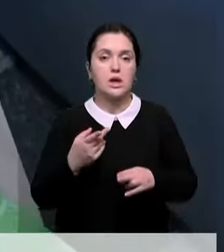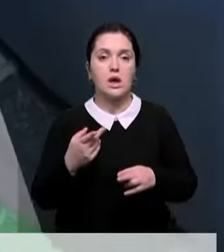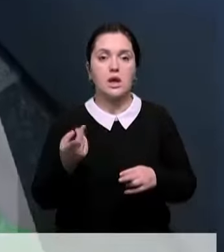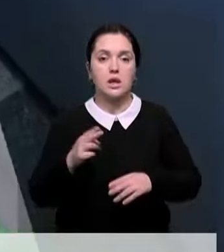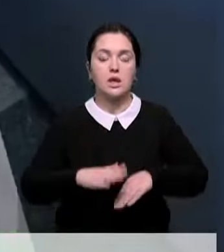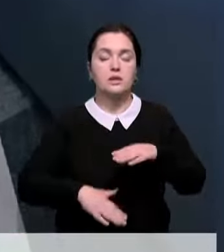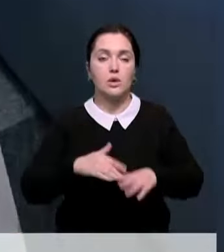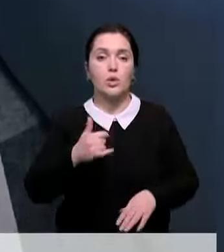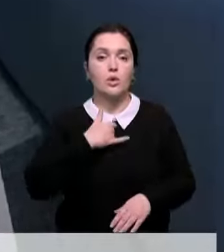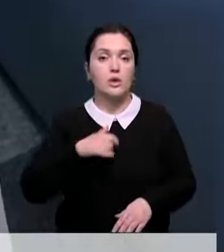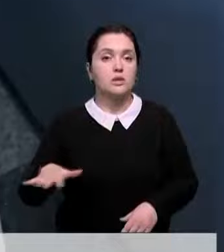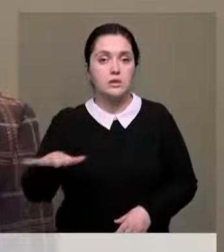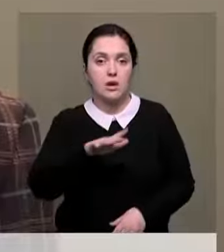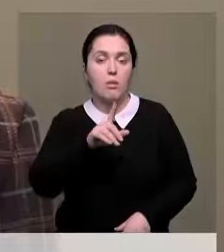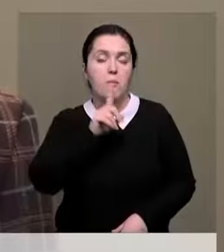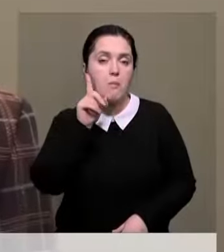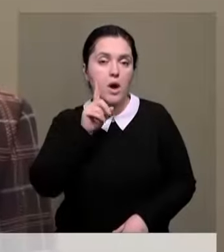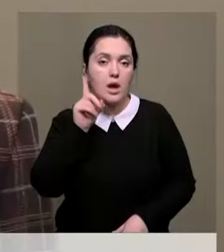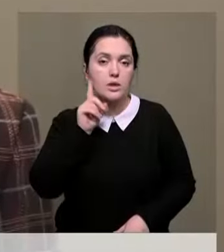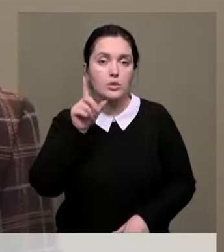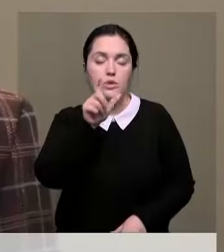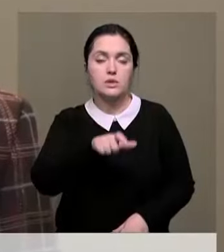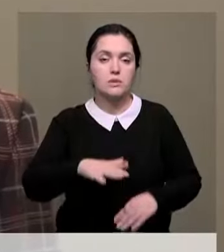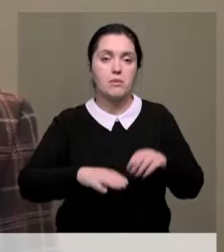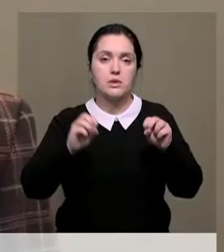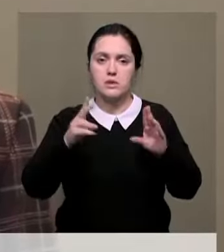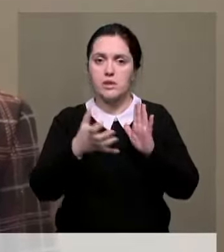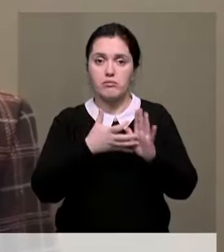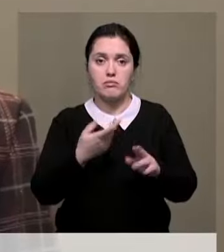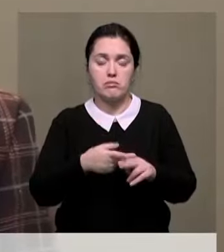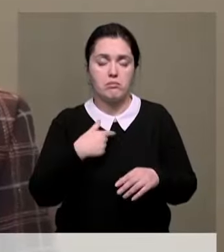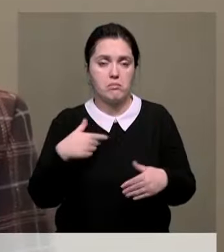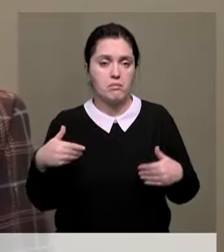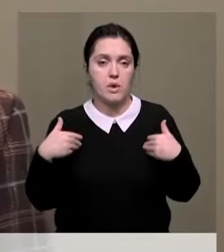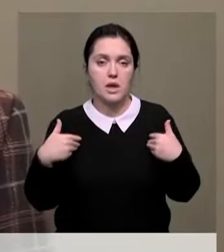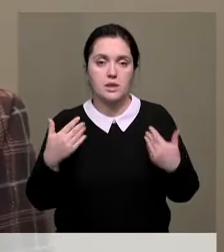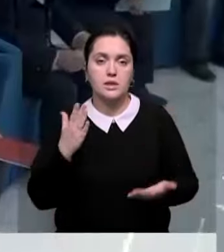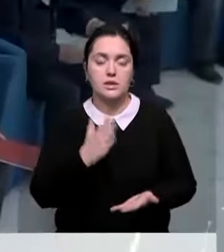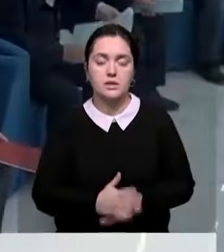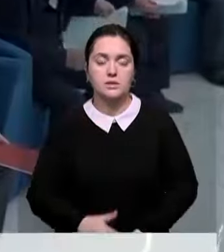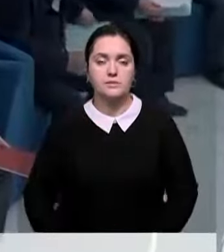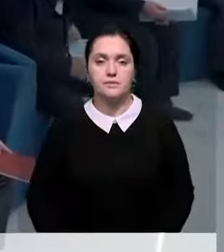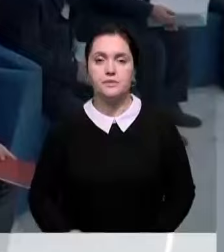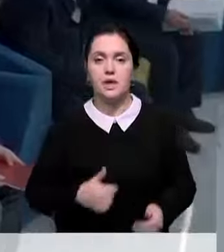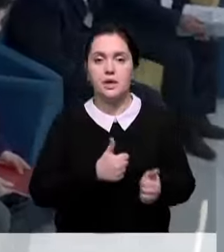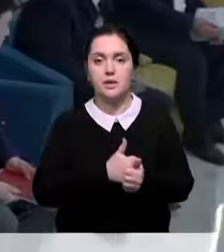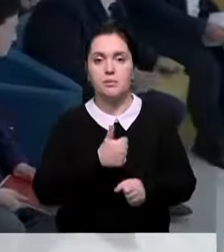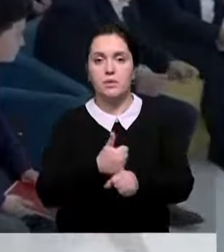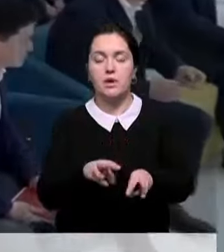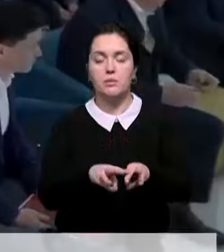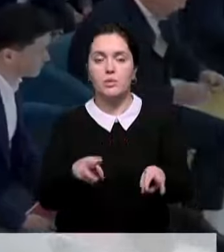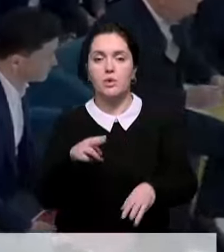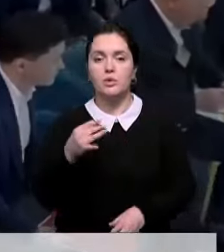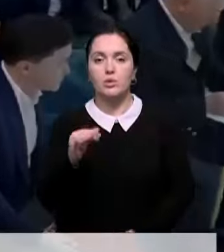в нашего региона молодых специалистов не хватает. Это очень полезная программа для нашего компании, для нашего региона. Заместитель премьер-министра